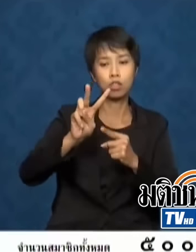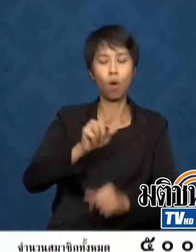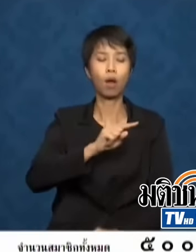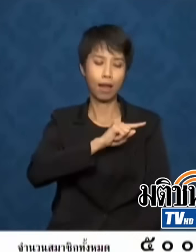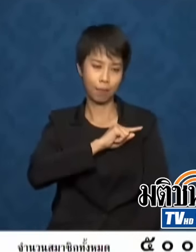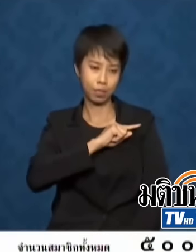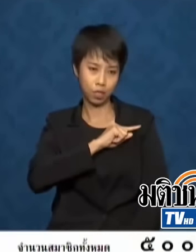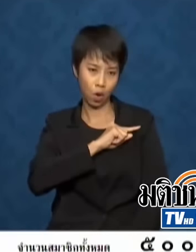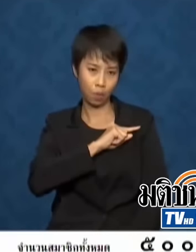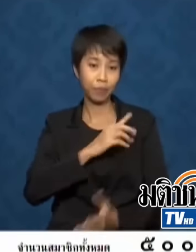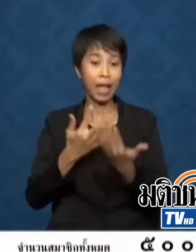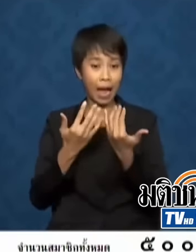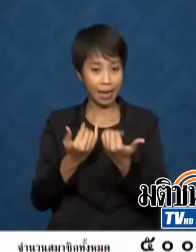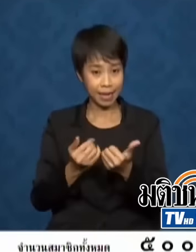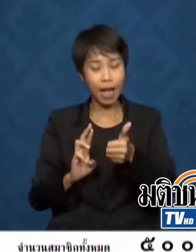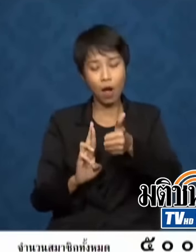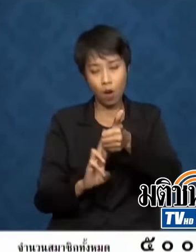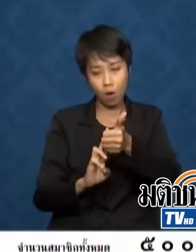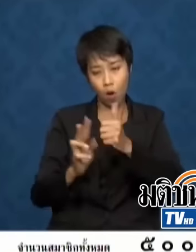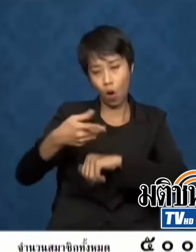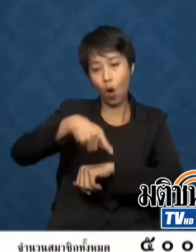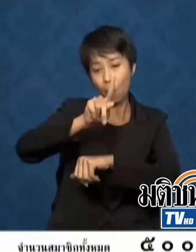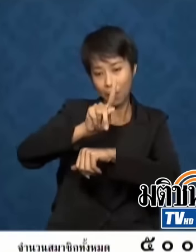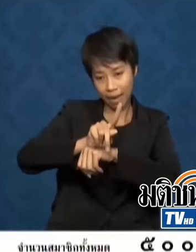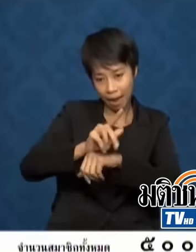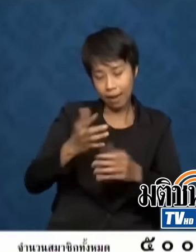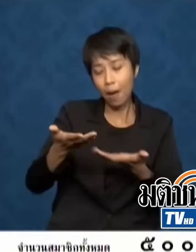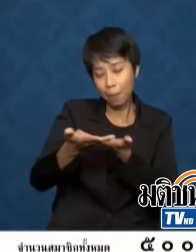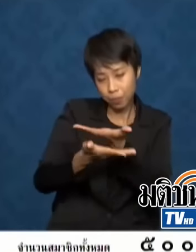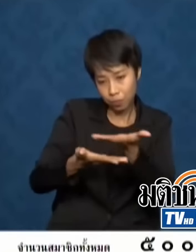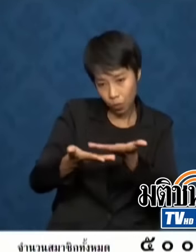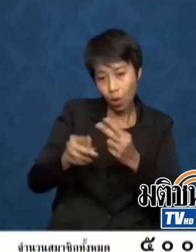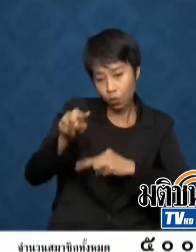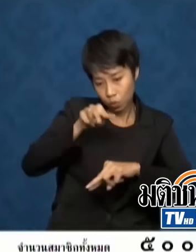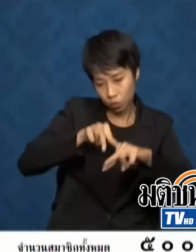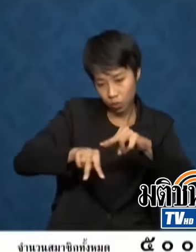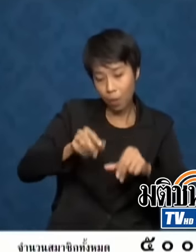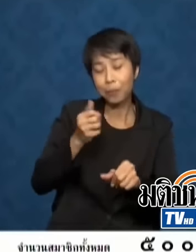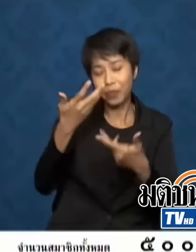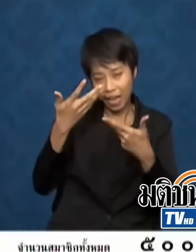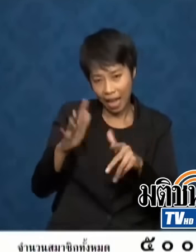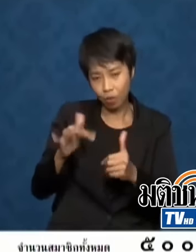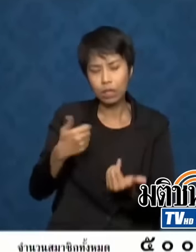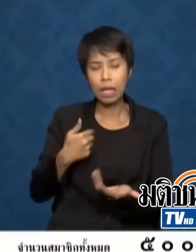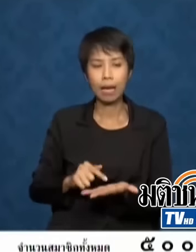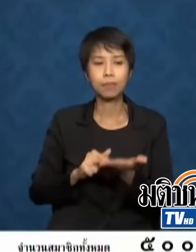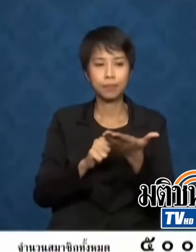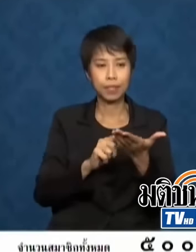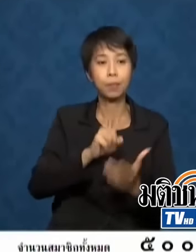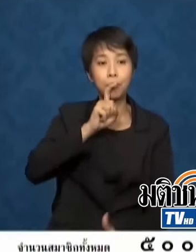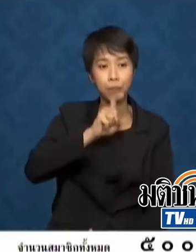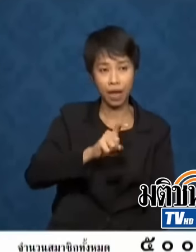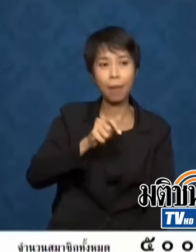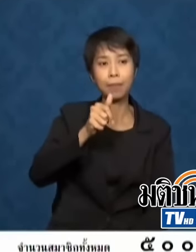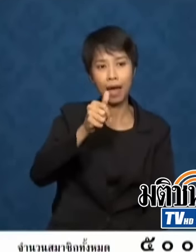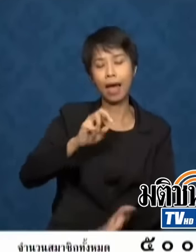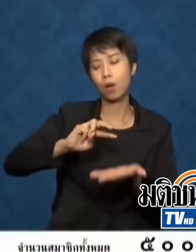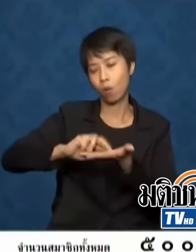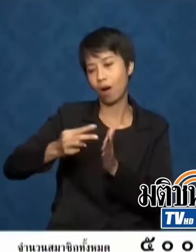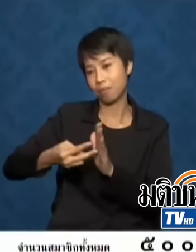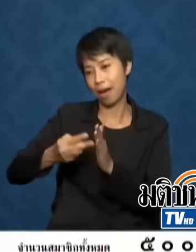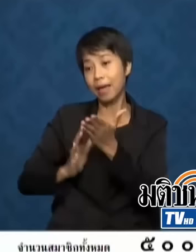ณาเมื่อท่านรองพิเชษได้พิจารณาแล้ววินิจฉัยว่าให้ถามได้ก็ถือว่าผ่าน